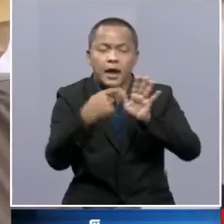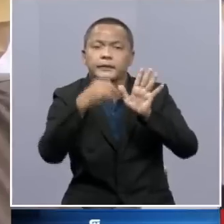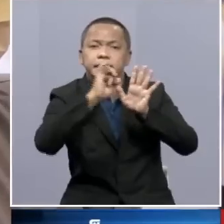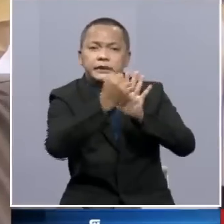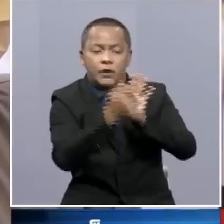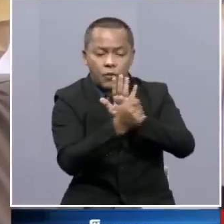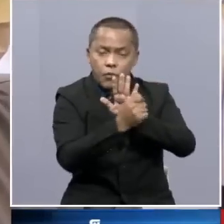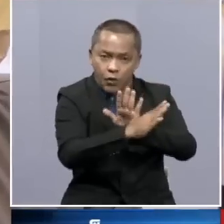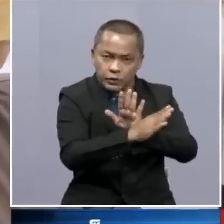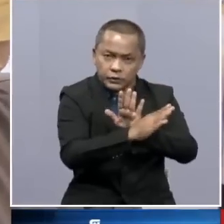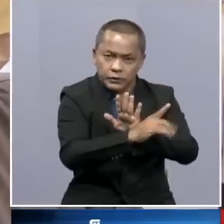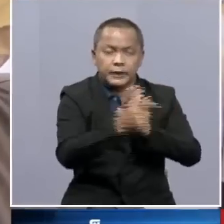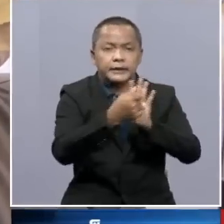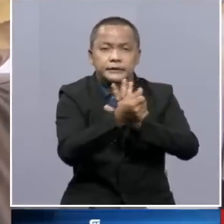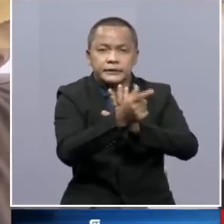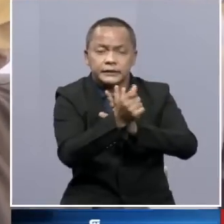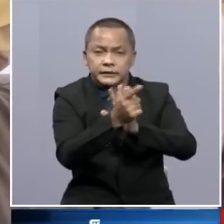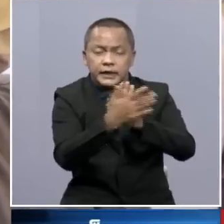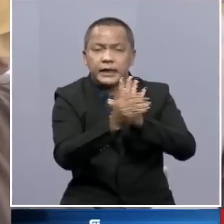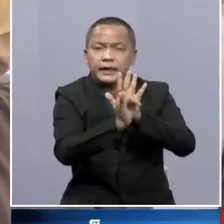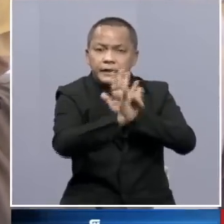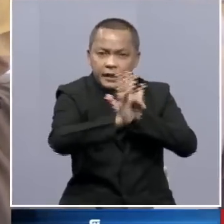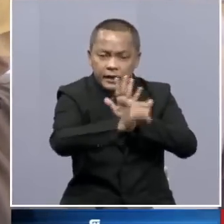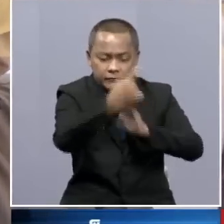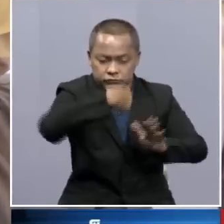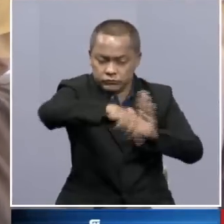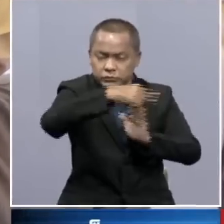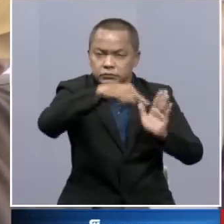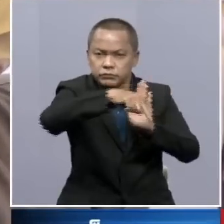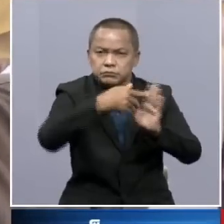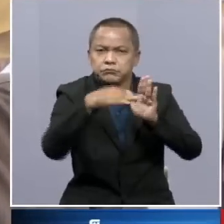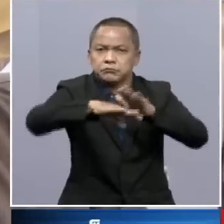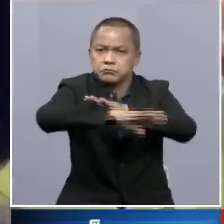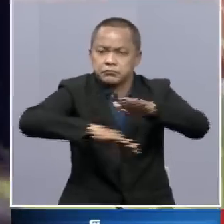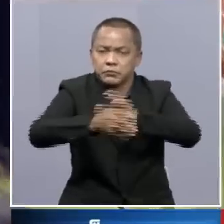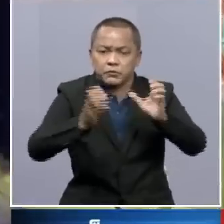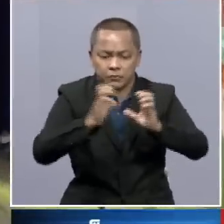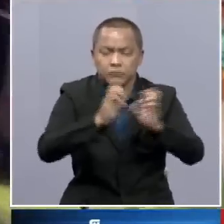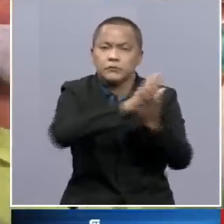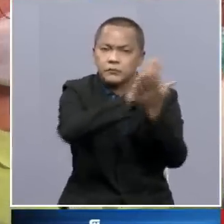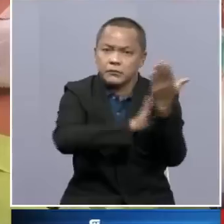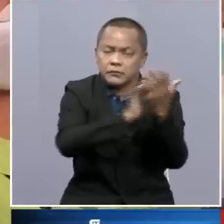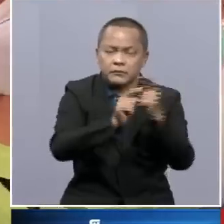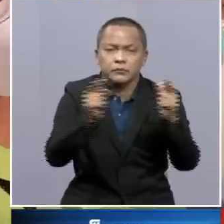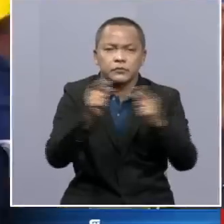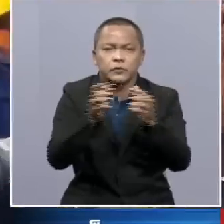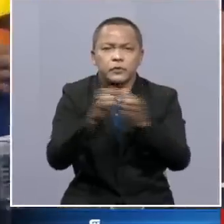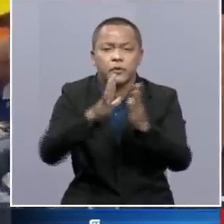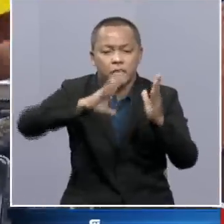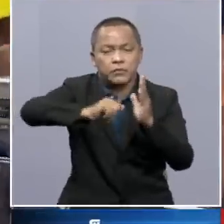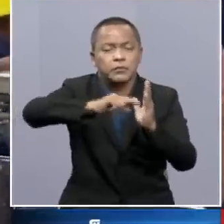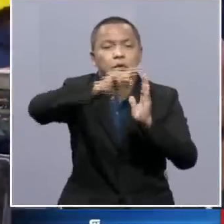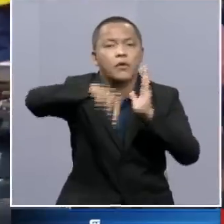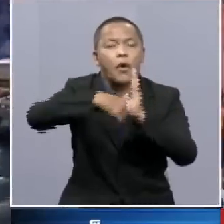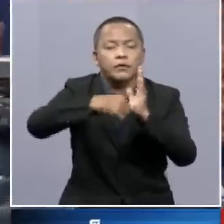ริญอุบลราชธานีศรีสะเกษแล้วก็ยโสธรเนี่ยอันนี้ถือเป็นฐานที่มั่นของพรรคภูมิใจไทยโดยเฉพาะเมืองหลวงใหญ่